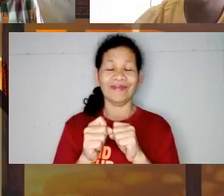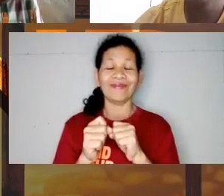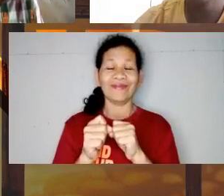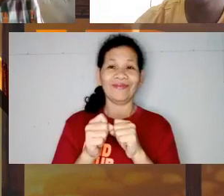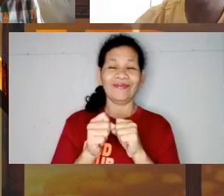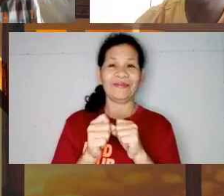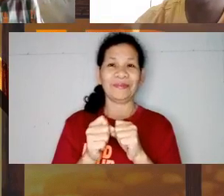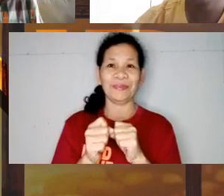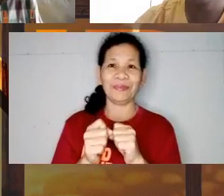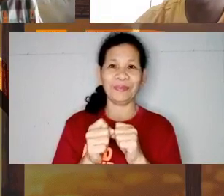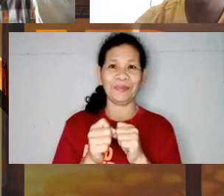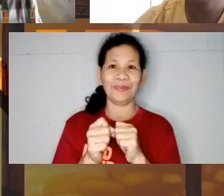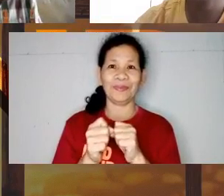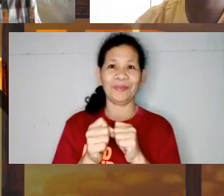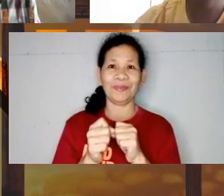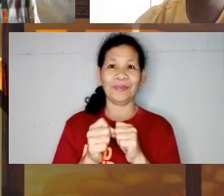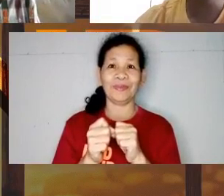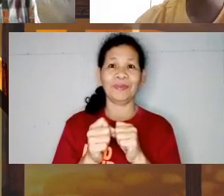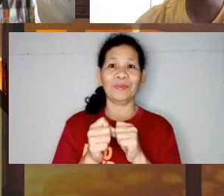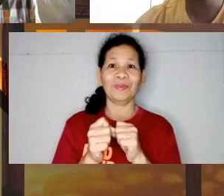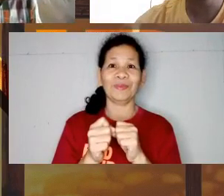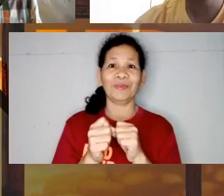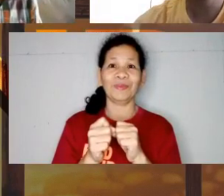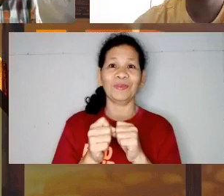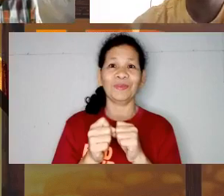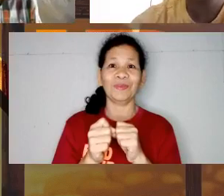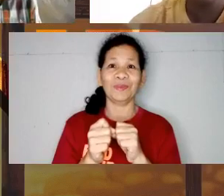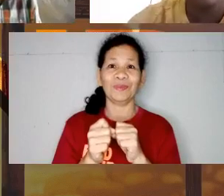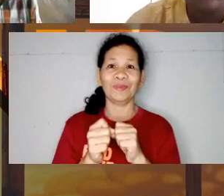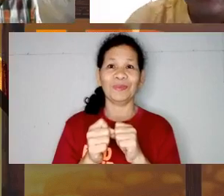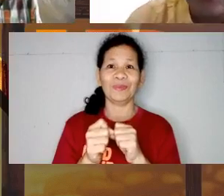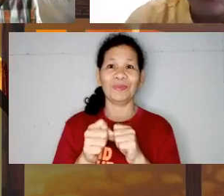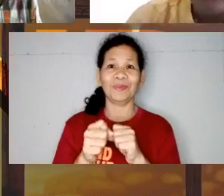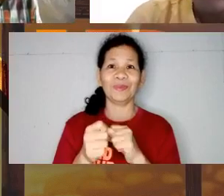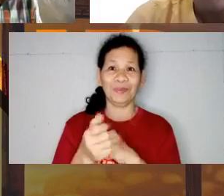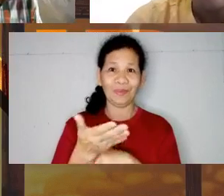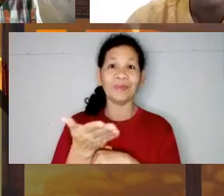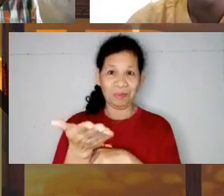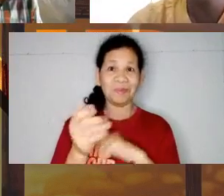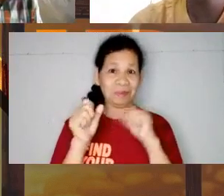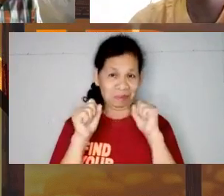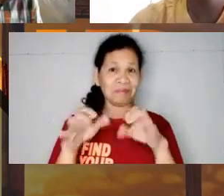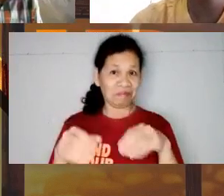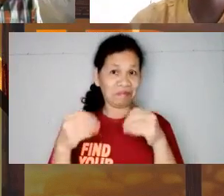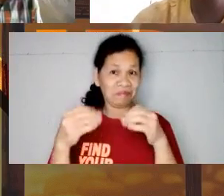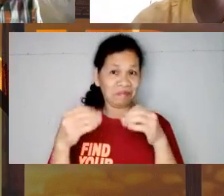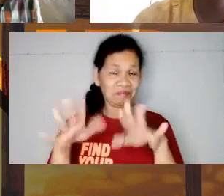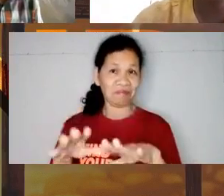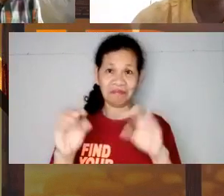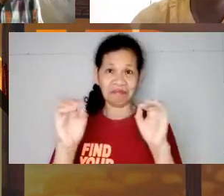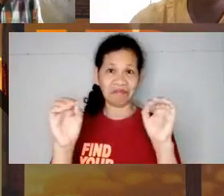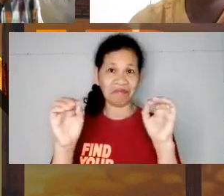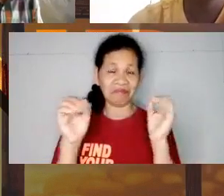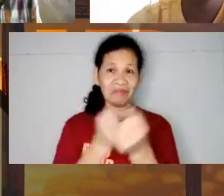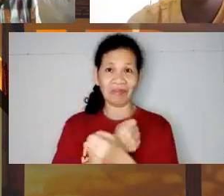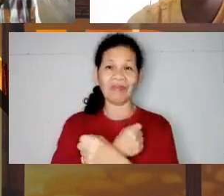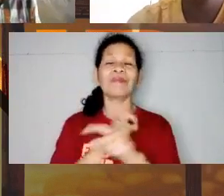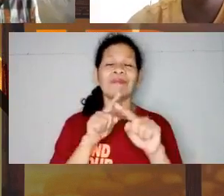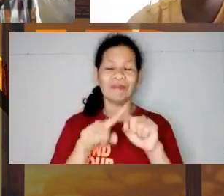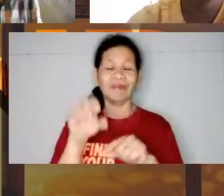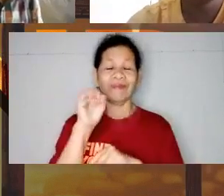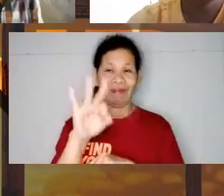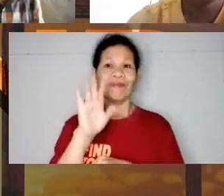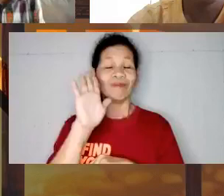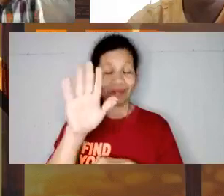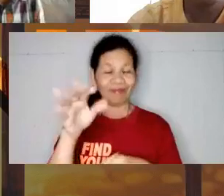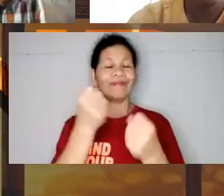yung word na yun na, hindi pwedeng ikaw ay, pwede kang magbigay na walang pero pag ikay nagmamahal, hindi maaring hindi